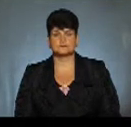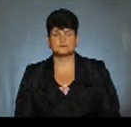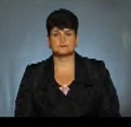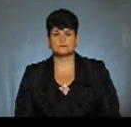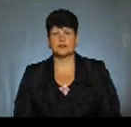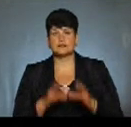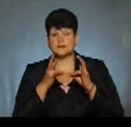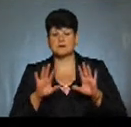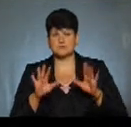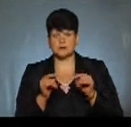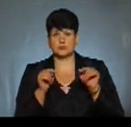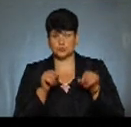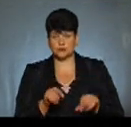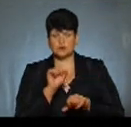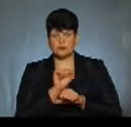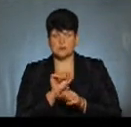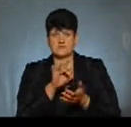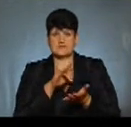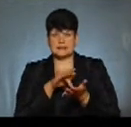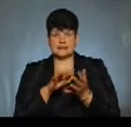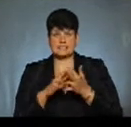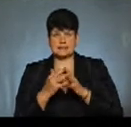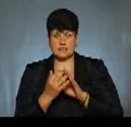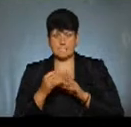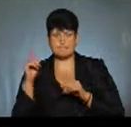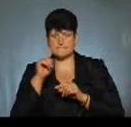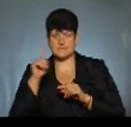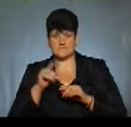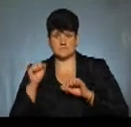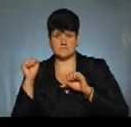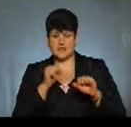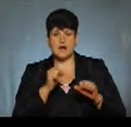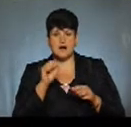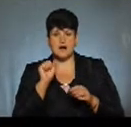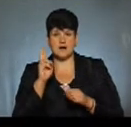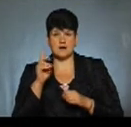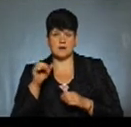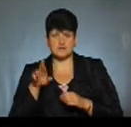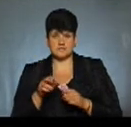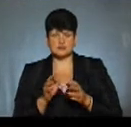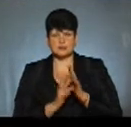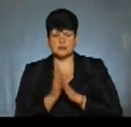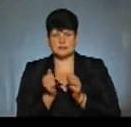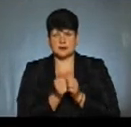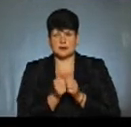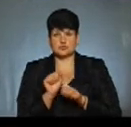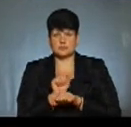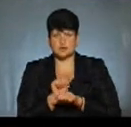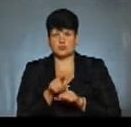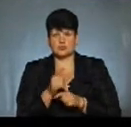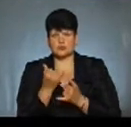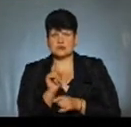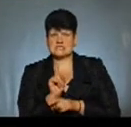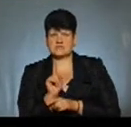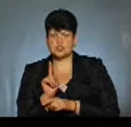Трагедія сталася ось тут, на зупинці майже в центрі села. Блискавка влучила в акацію, що росте поруч із зупинкою. Сьогодні тут стоять свічки, а